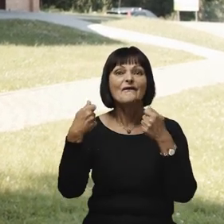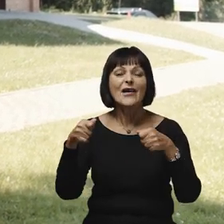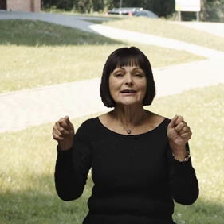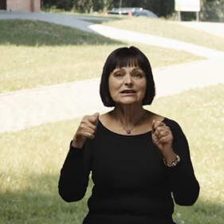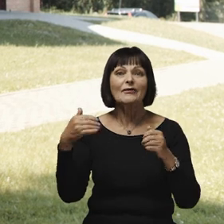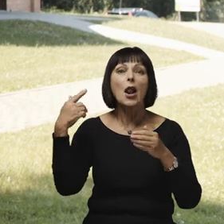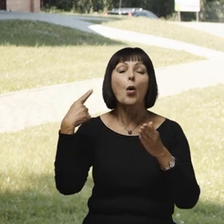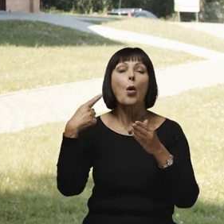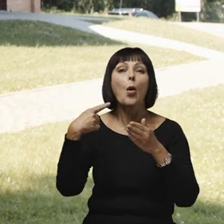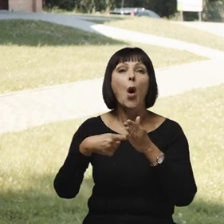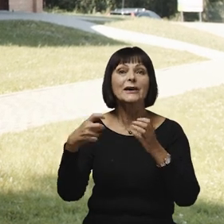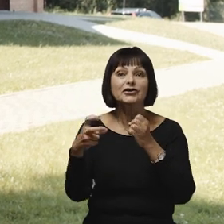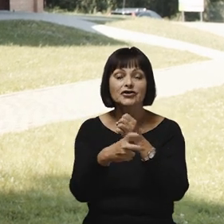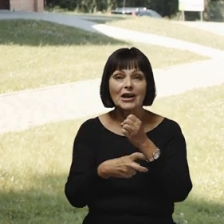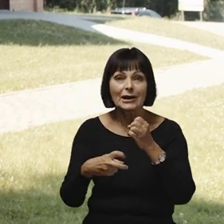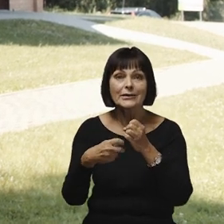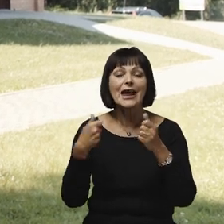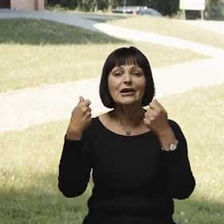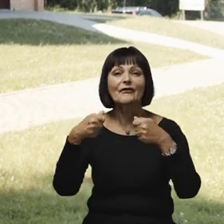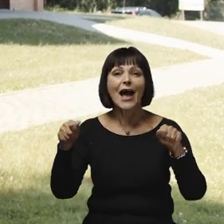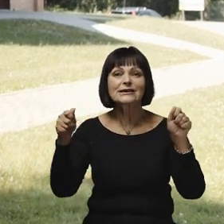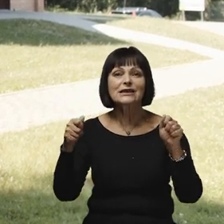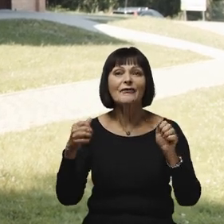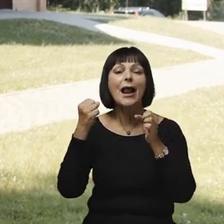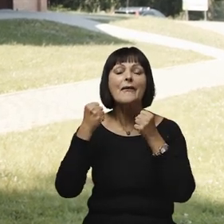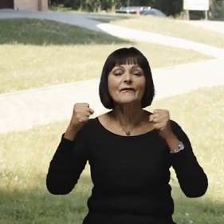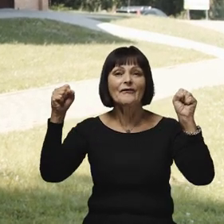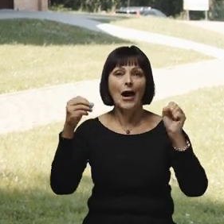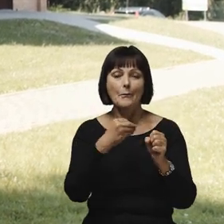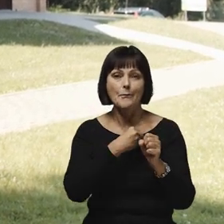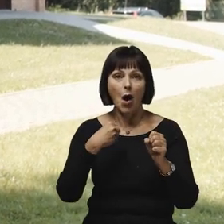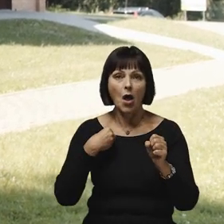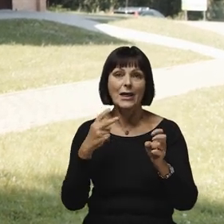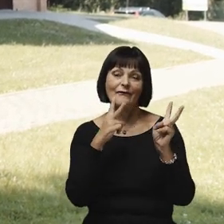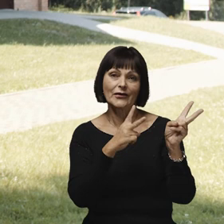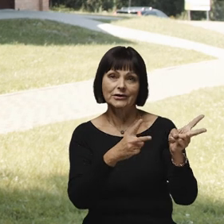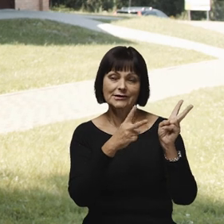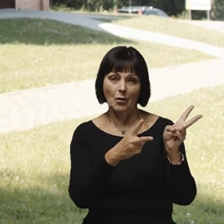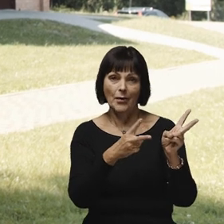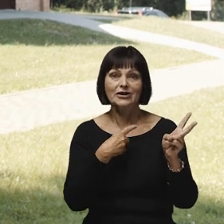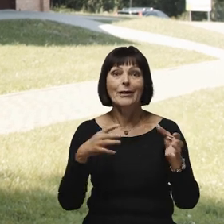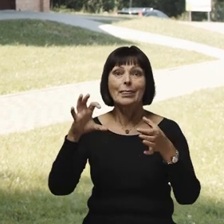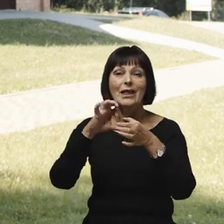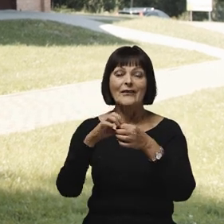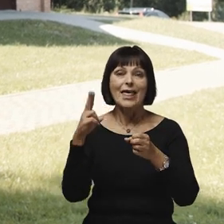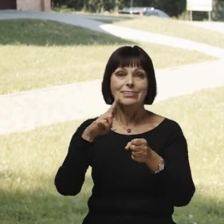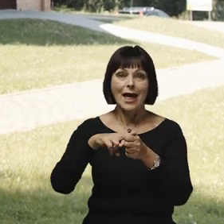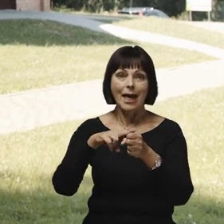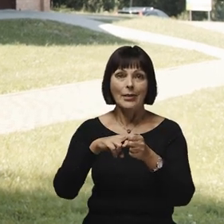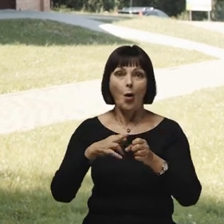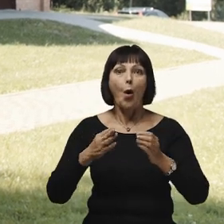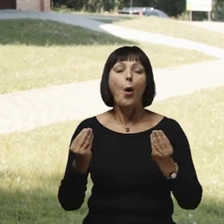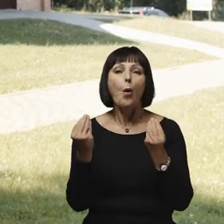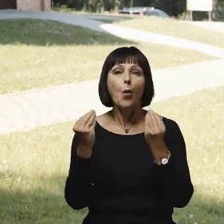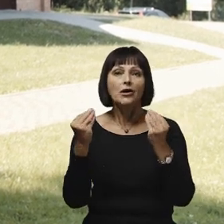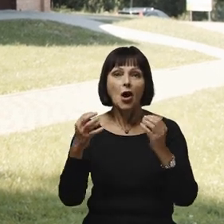sierpnia oraz Festiwal Viva Polonia ku pokrzepieniu serc organizowany na początku listopada, który spina w sobie dwie wielkie daty: urodziny Ignacego